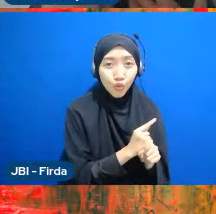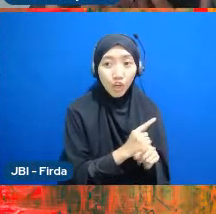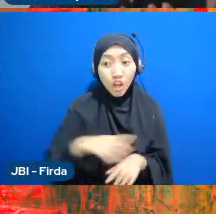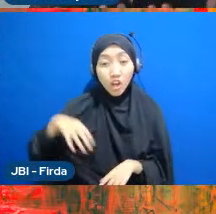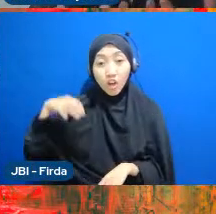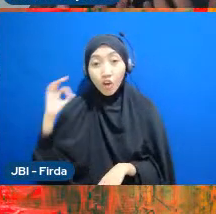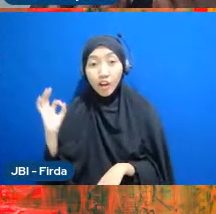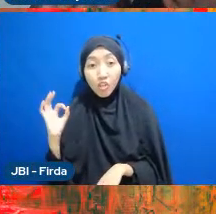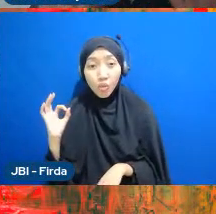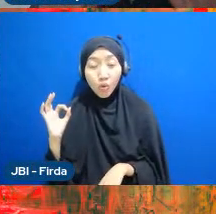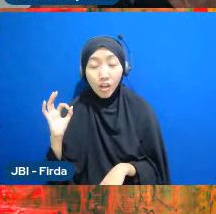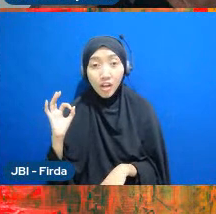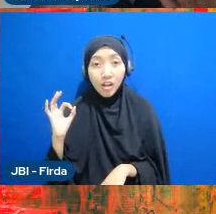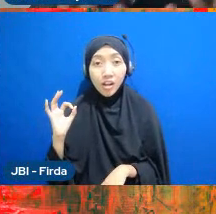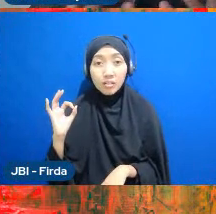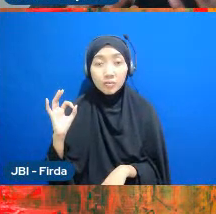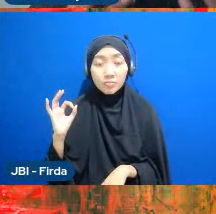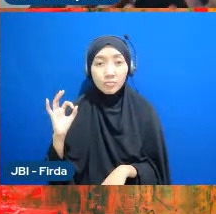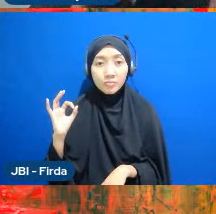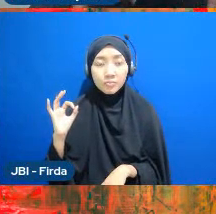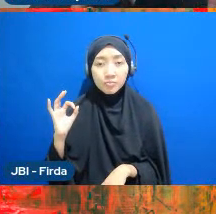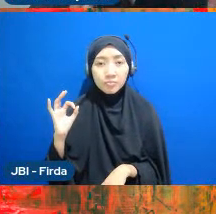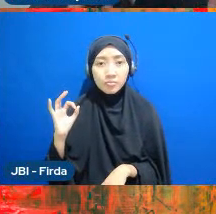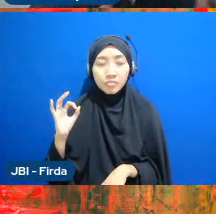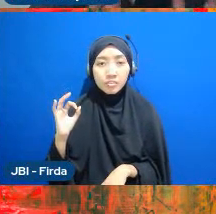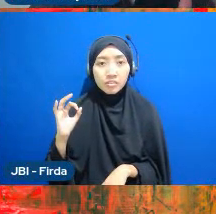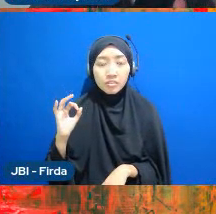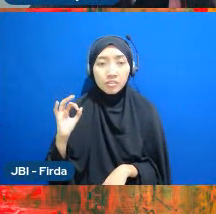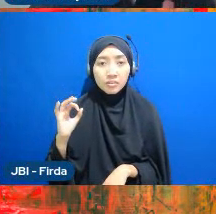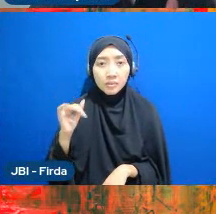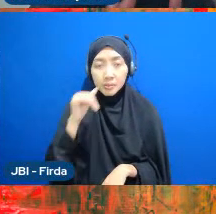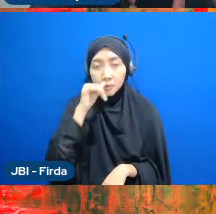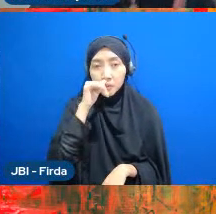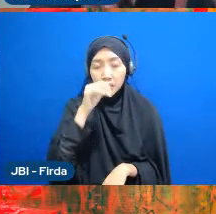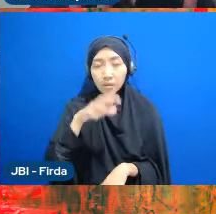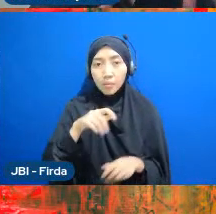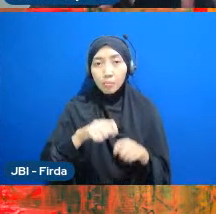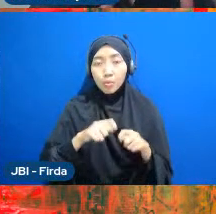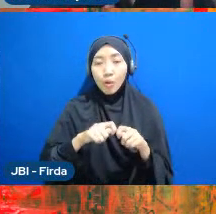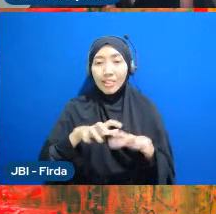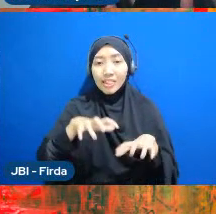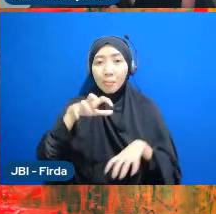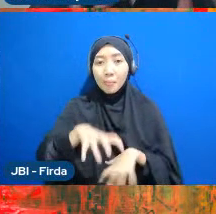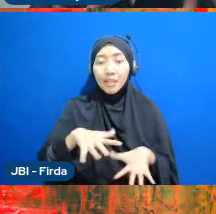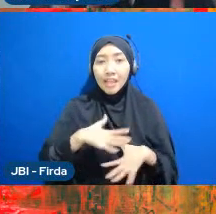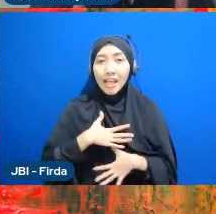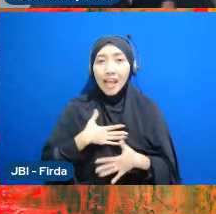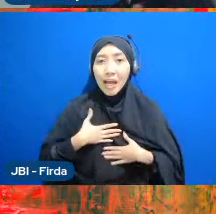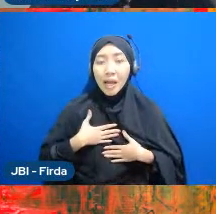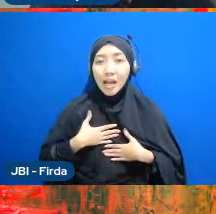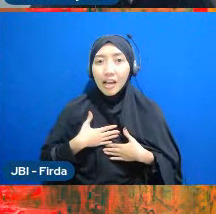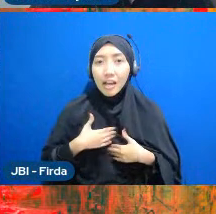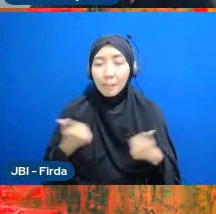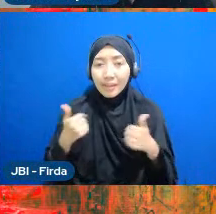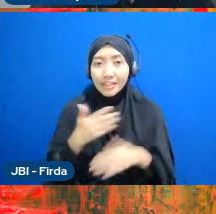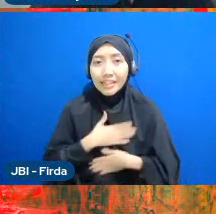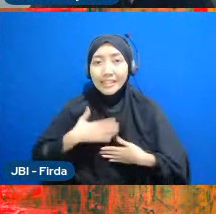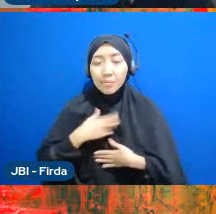orang tua bisa membuat sebuah tempat dan aman dan nyaman mengekspresikan emosinya.